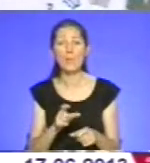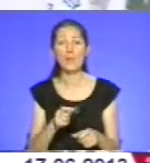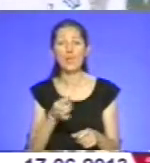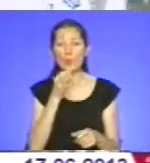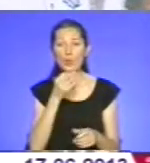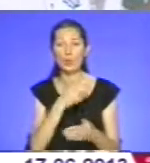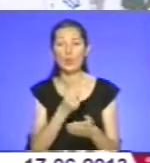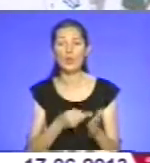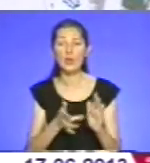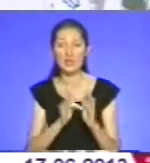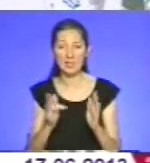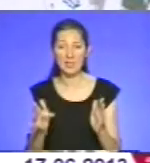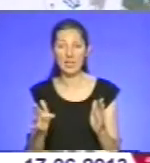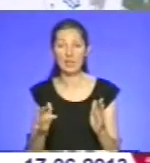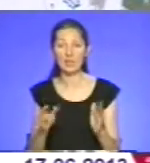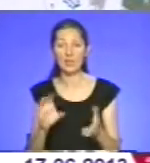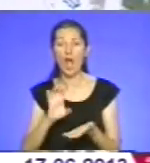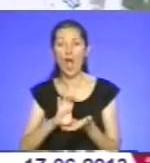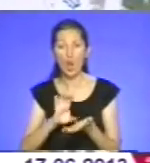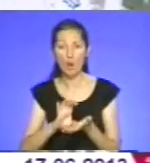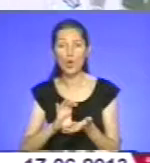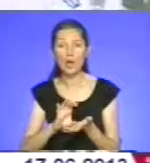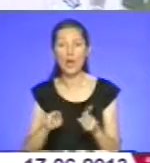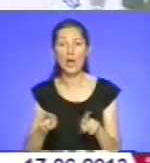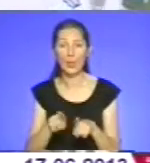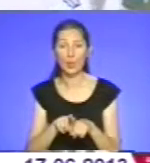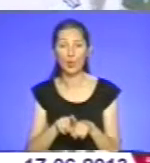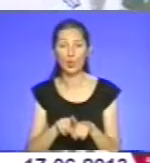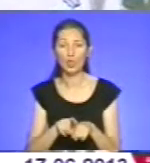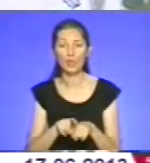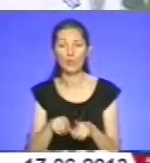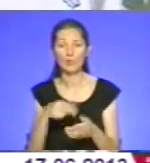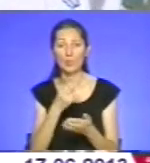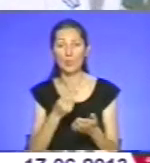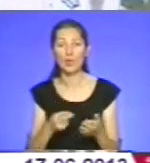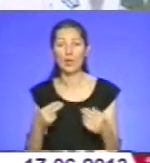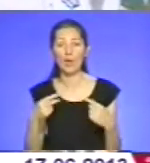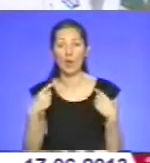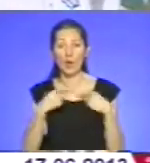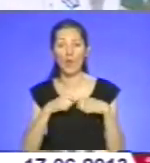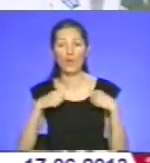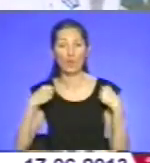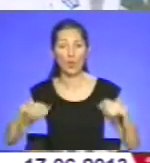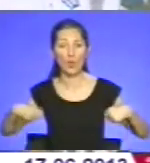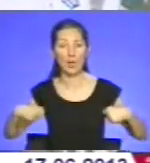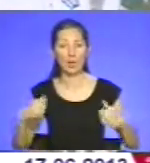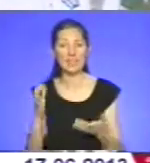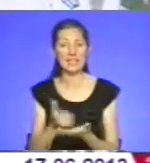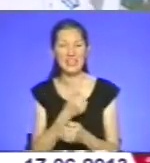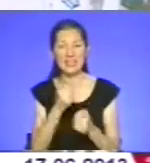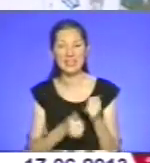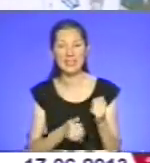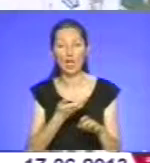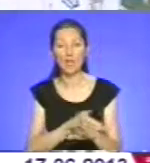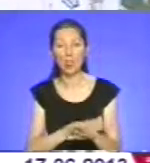склі, саме на кружках і також малювання на футболках. Чи знайшли серед польських представників